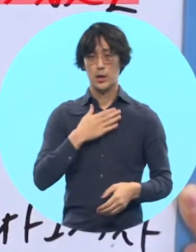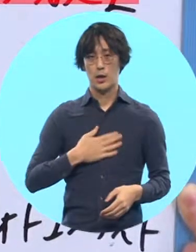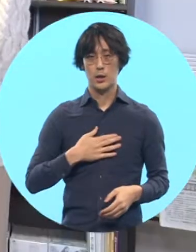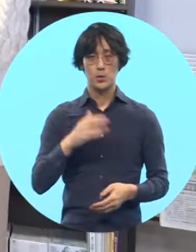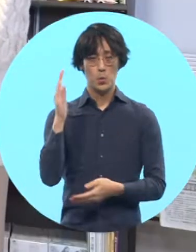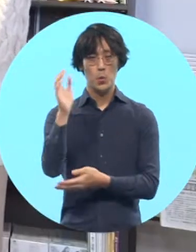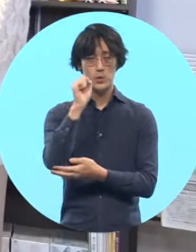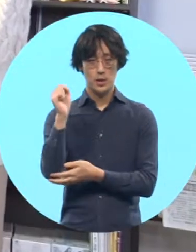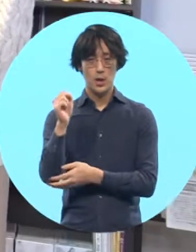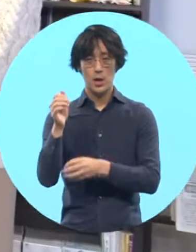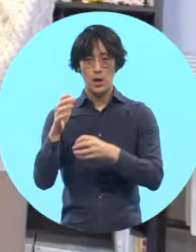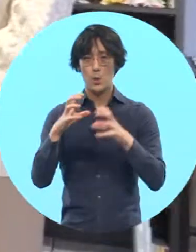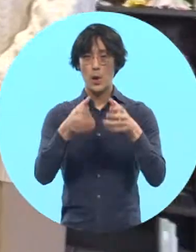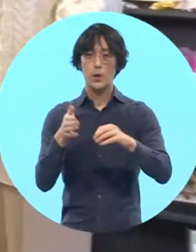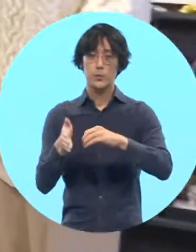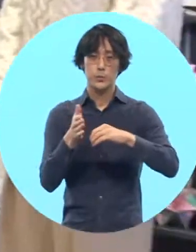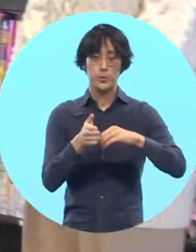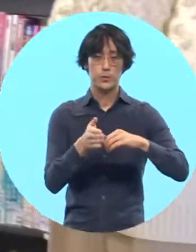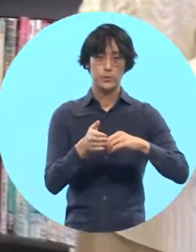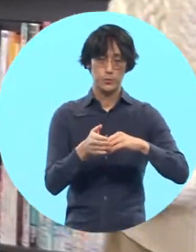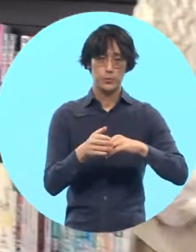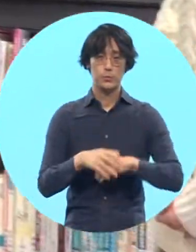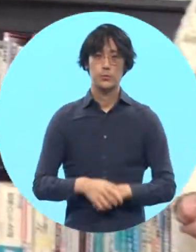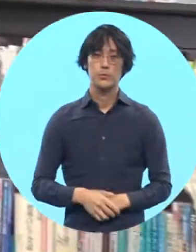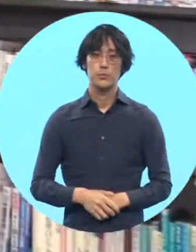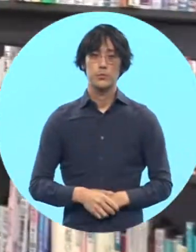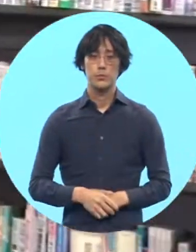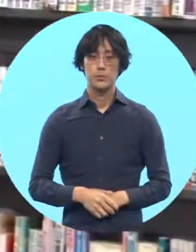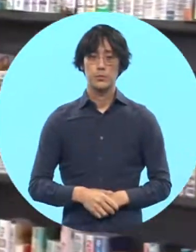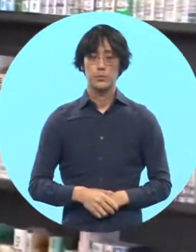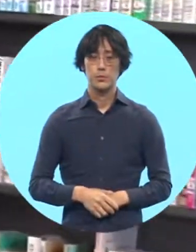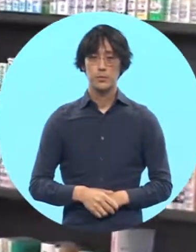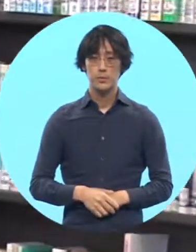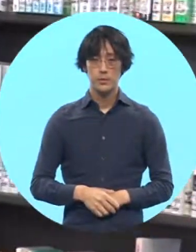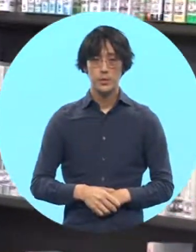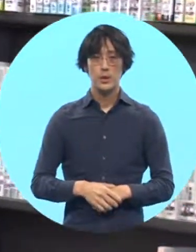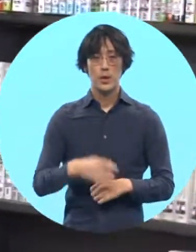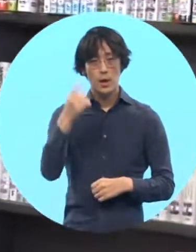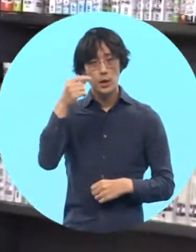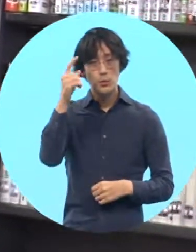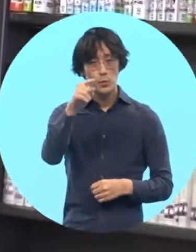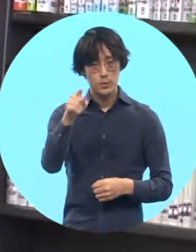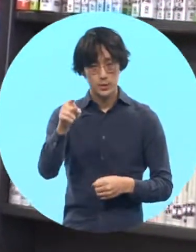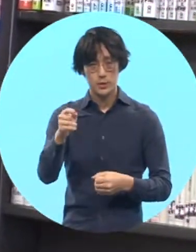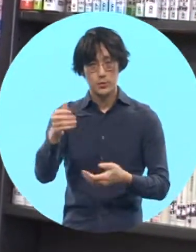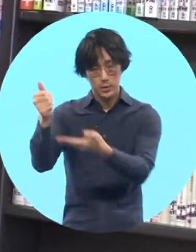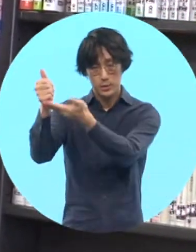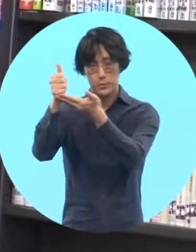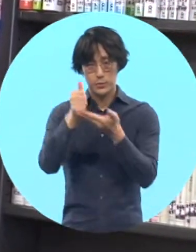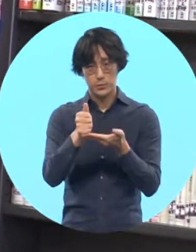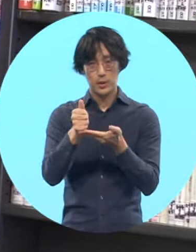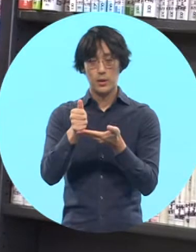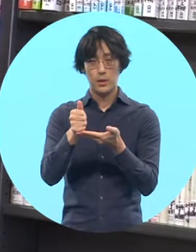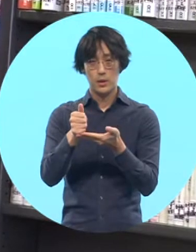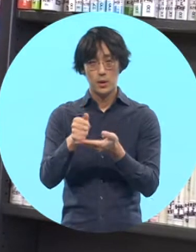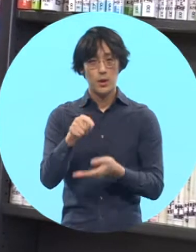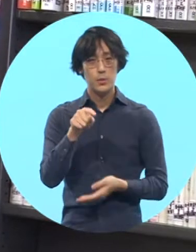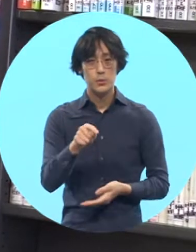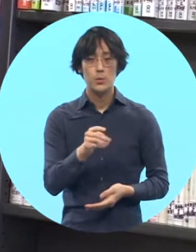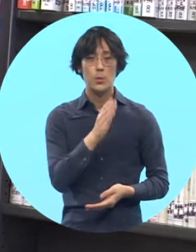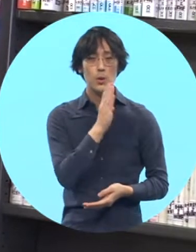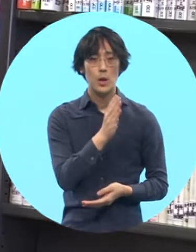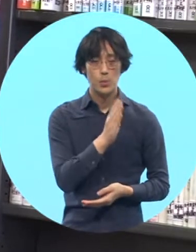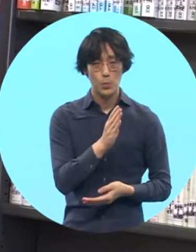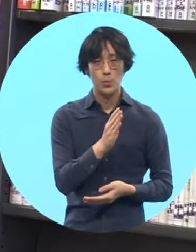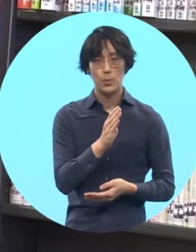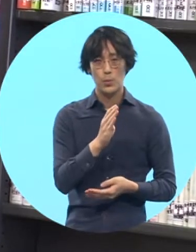ていうのは、 はい、こちらは金沢市在住の外国人の方をゲストにお招きして、彼らの出身国の言